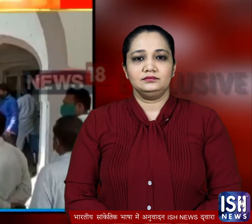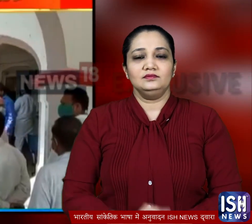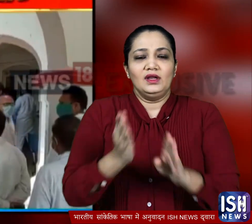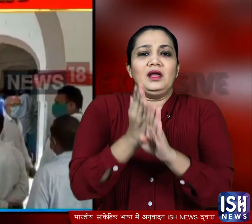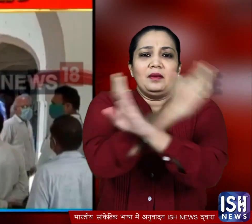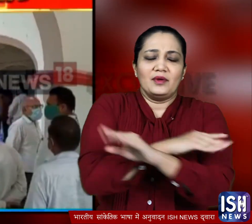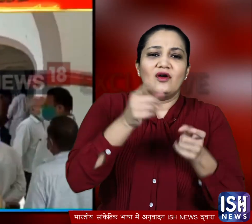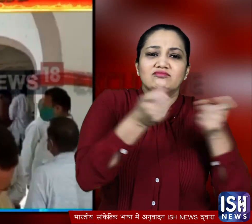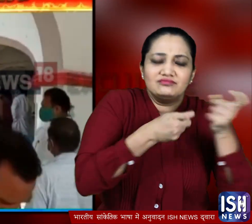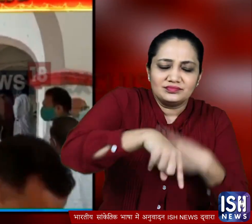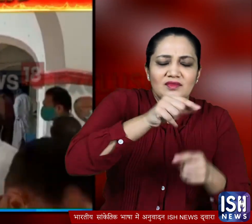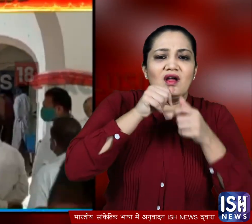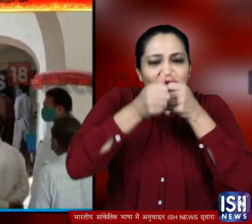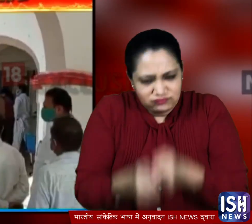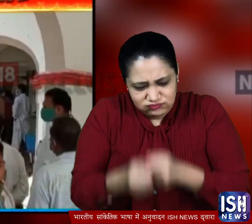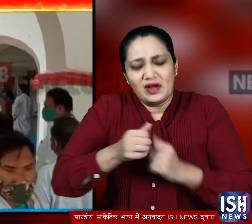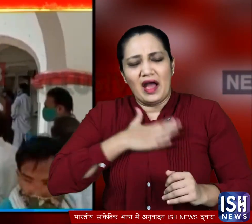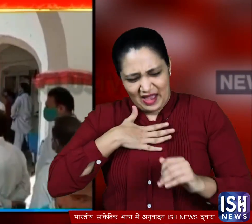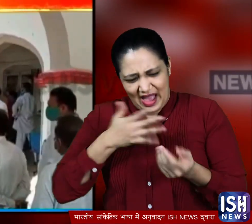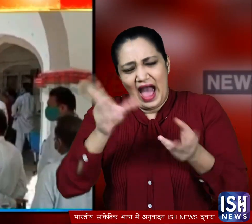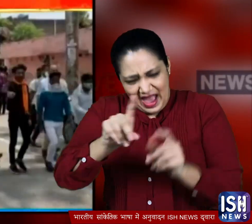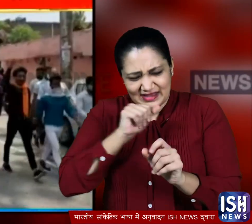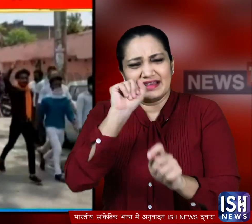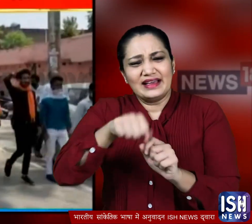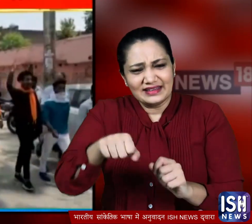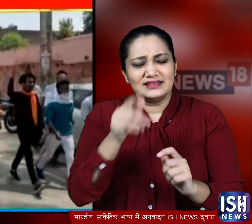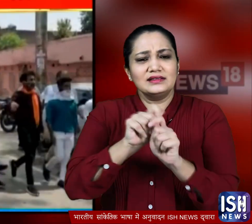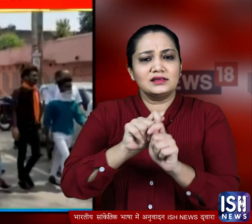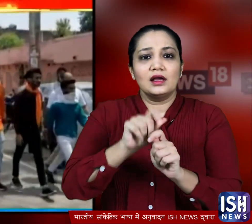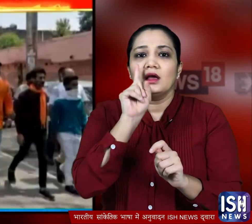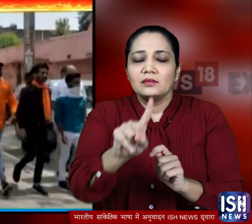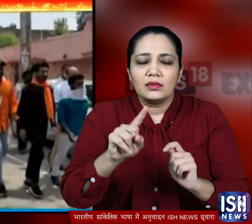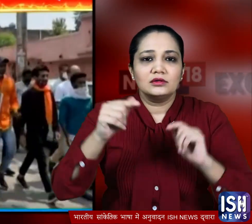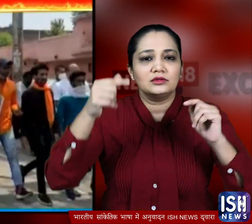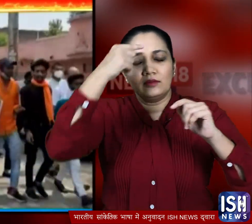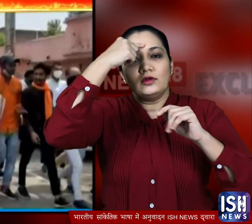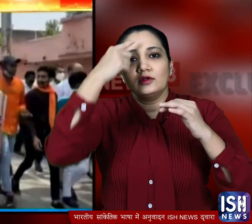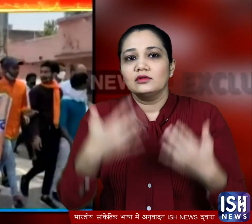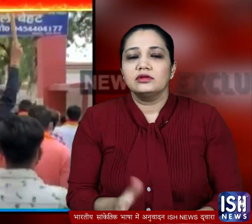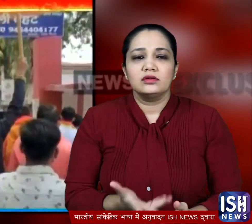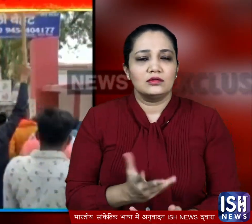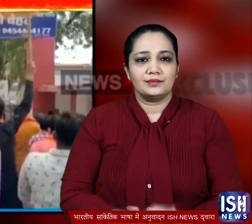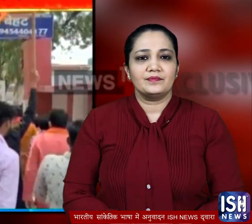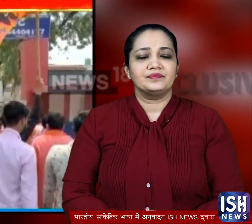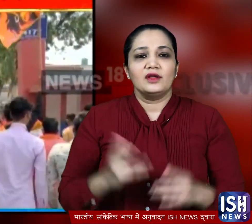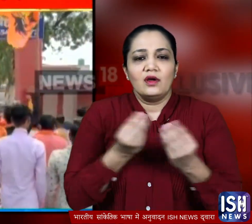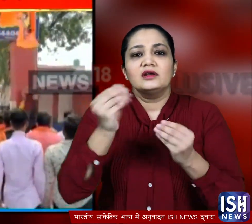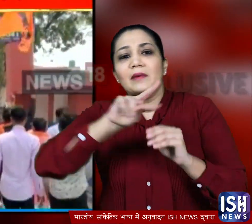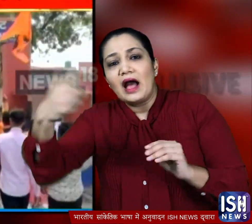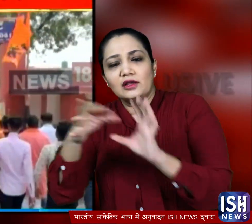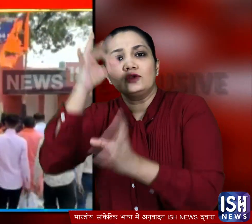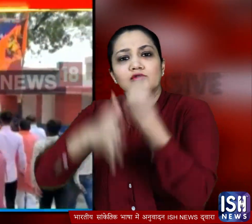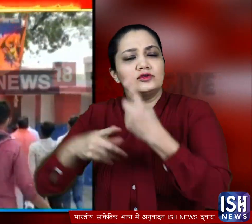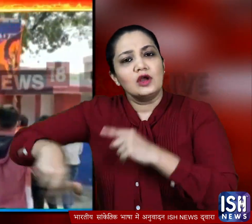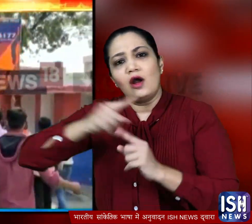हालांकि इससे पहले प्रशासन ने हैंडपंप फिर से लगवाने का आश्वासन दे दिया था, लेकिन ये मामला तो जैसे उसके जी का जंजाल बन गया, क्योंकि कुछ संगठनों ने